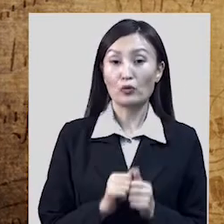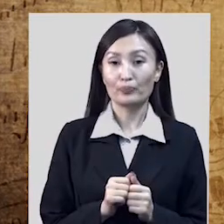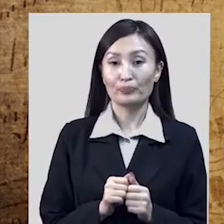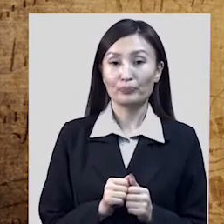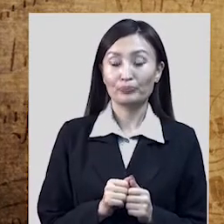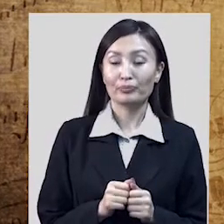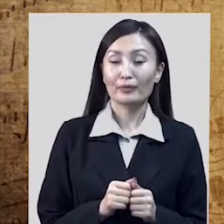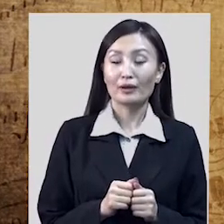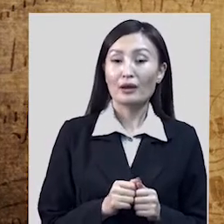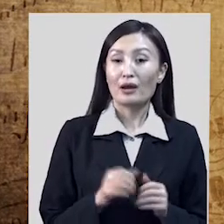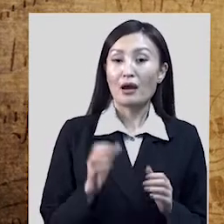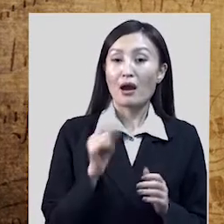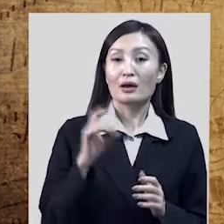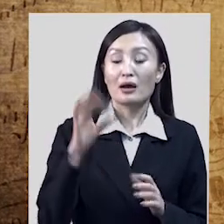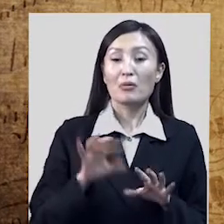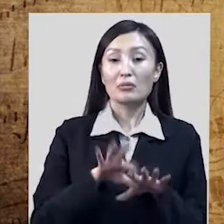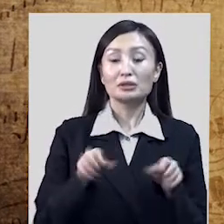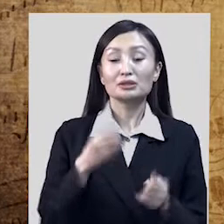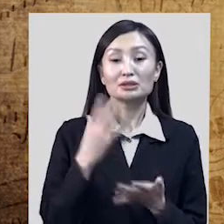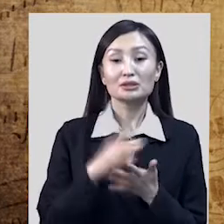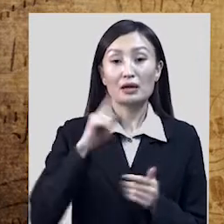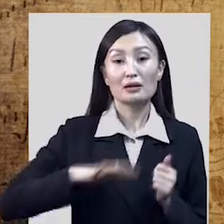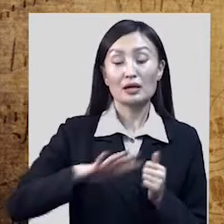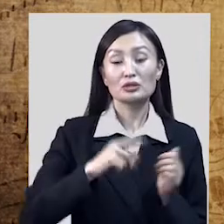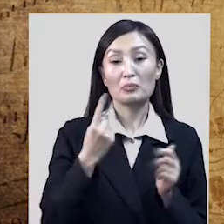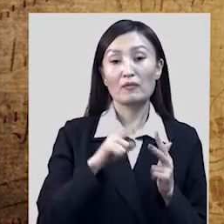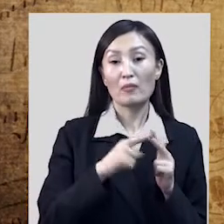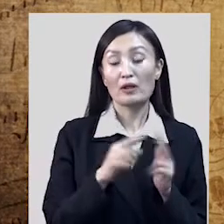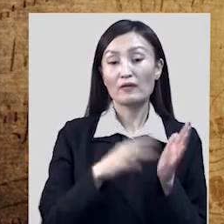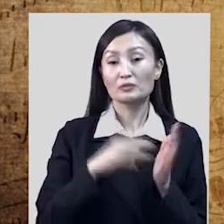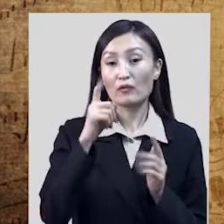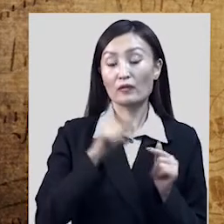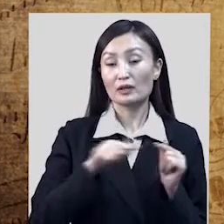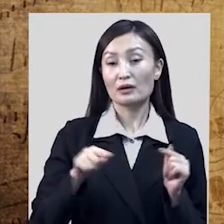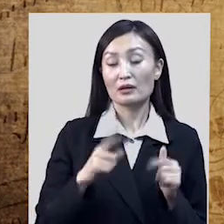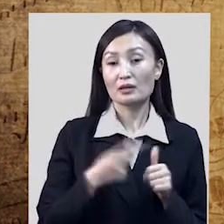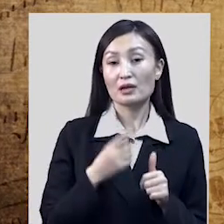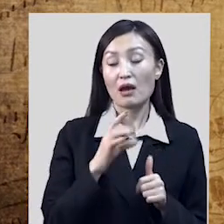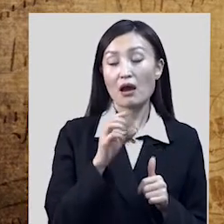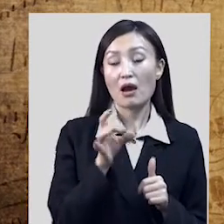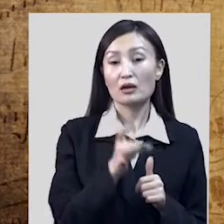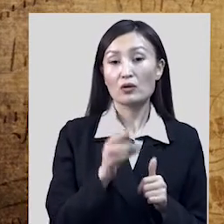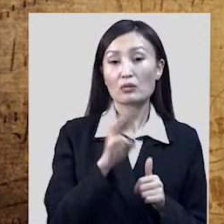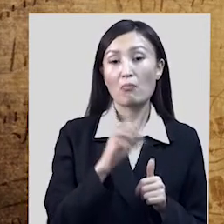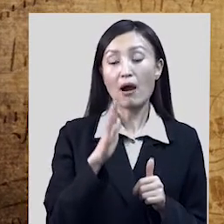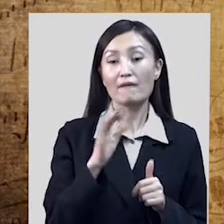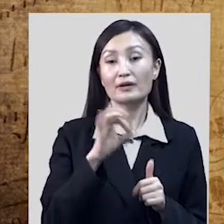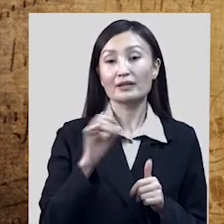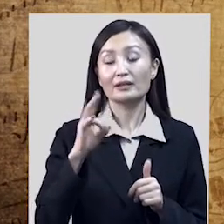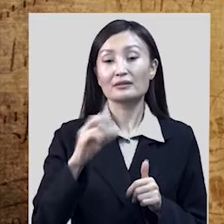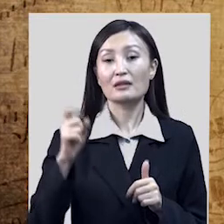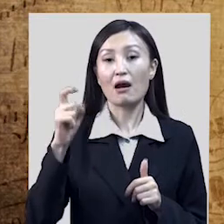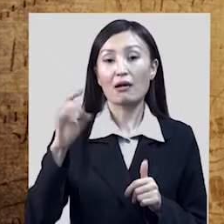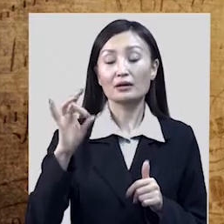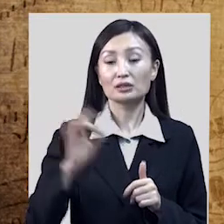арабы покоривший центральную эти в первой половине восьмого века называли регион мавераннахра переводится то что